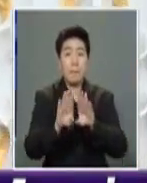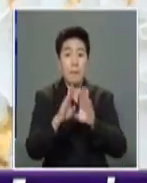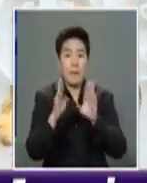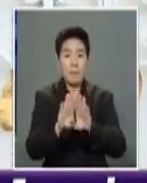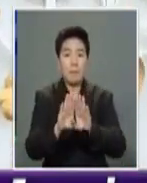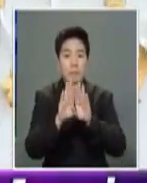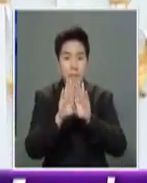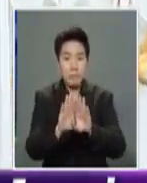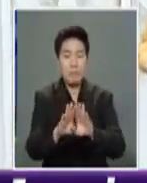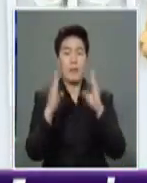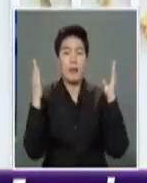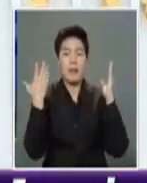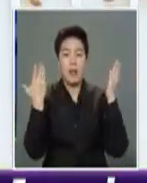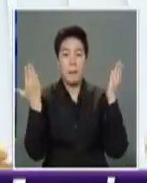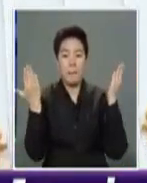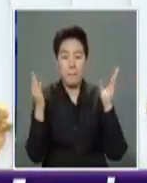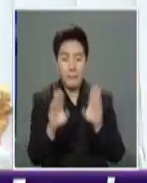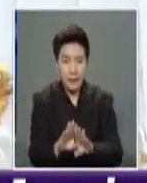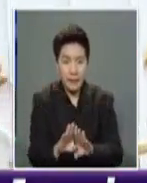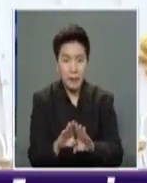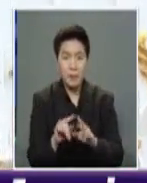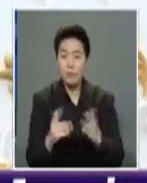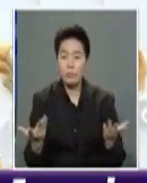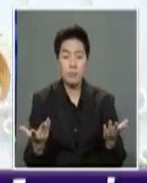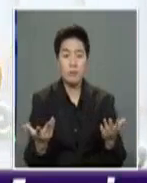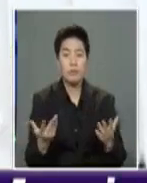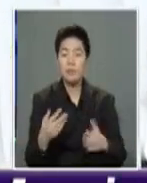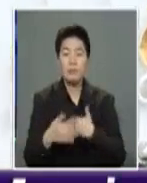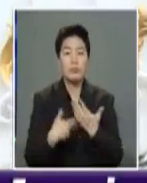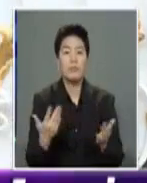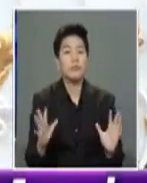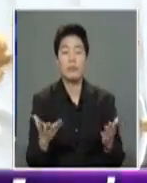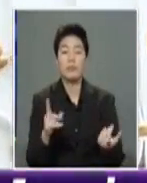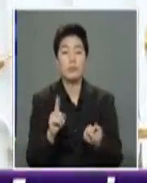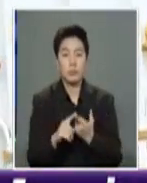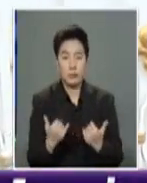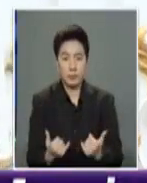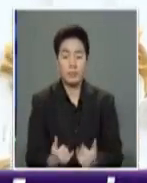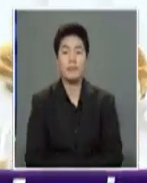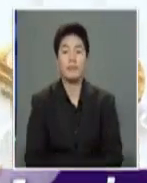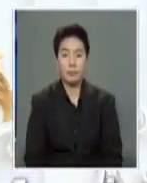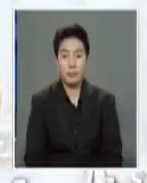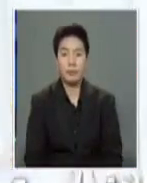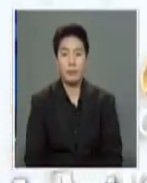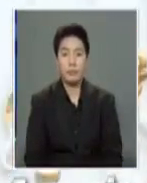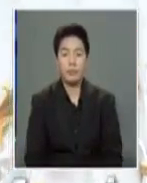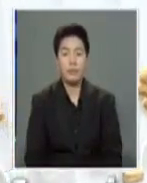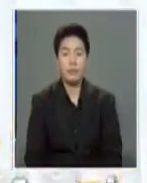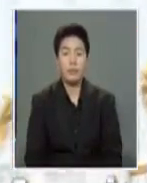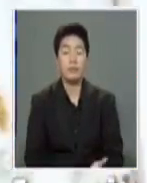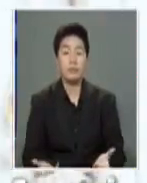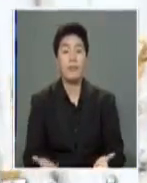คะก็เปิดออกสักพักนึงแล้วก็ปิดลงไปค่ะโดยไม่มีความเคลื่อนไหวใดๆอีกนับจากช่วงนั้นเป็นต้นมานะคะซึ่งอย่